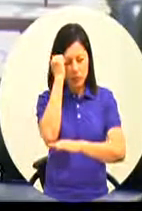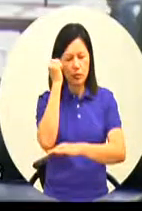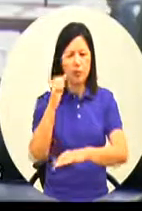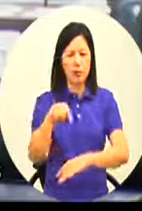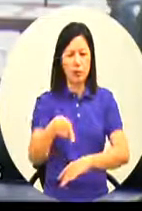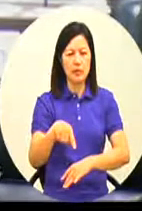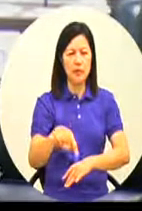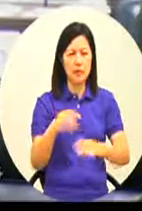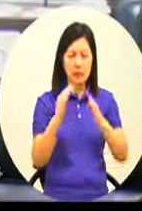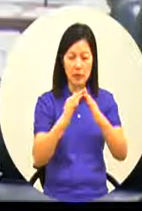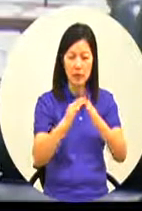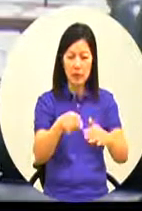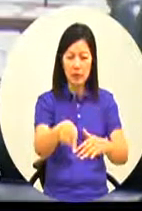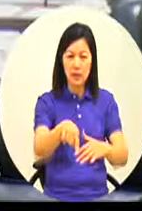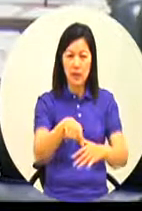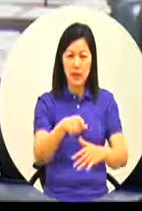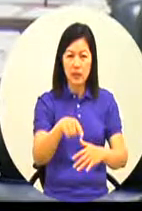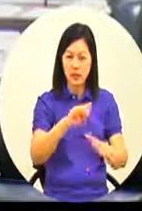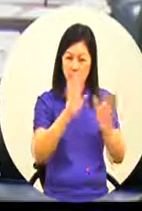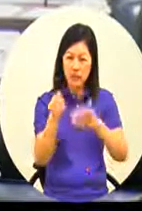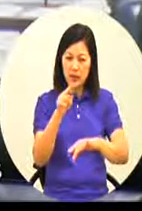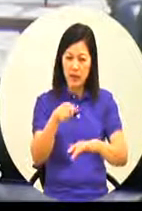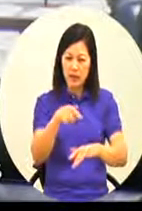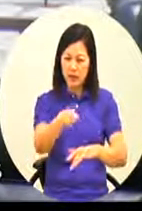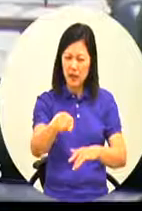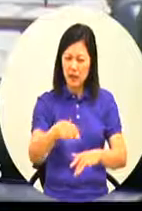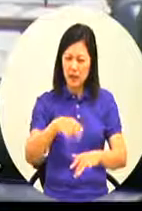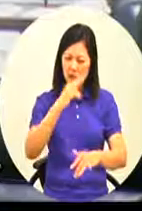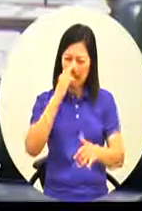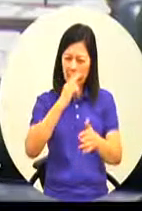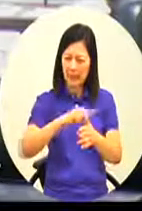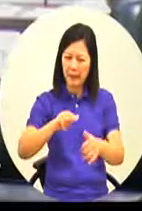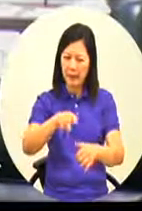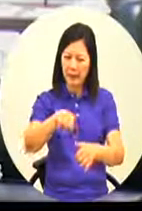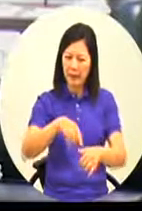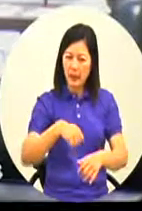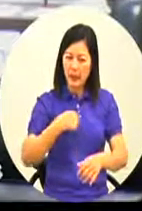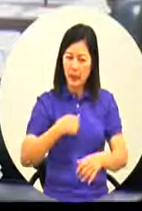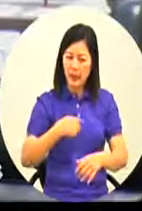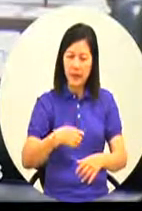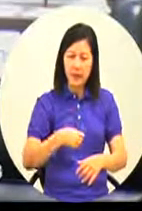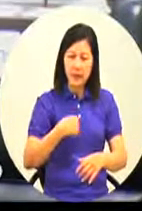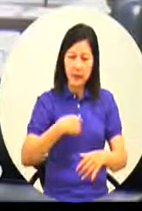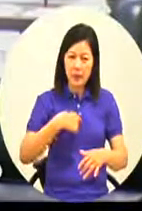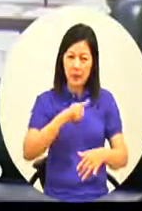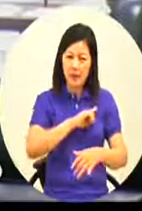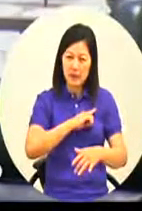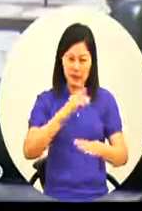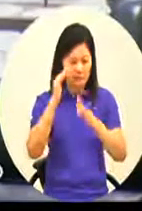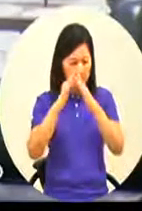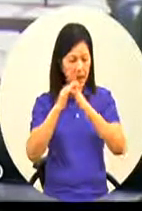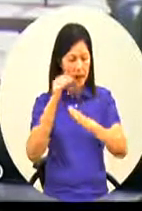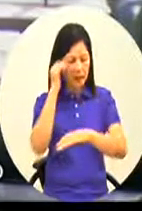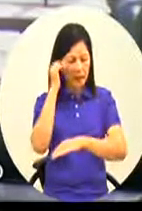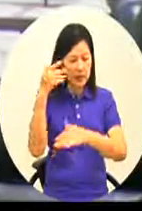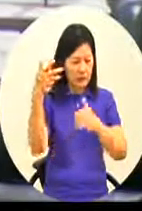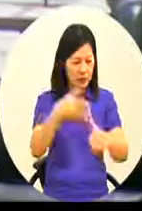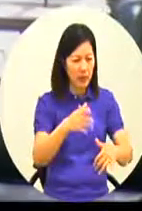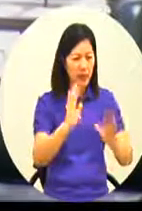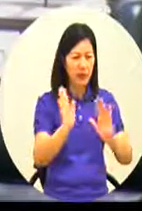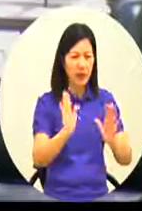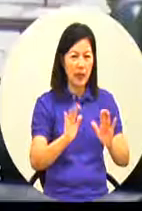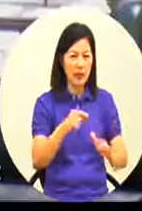这种情形里面太残忍了吧？我就一个房子，我可能我就住到老，我还传给我的小孩。